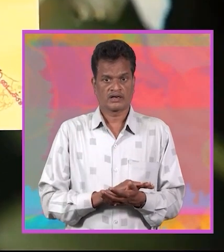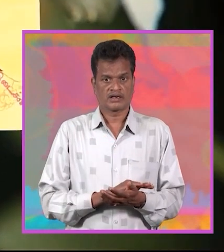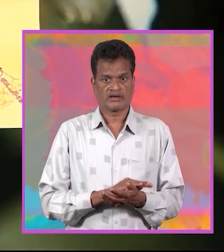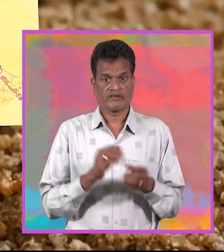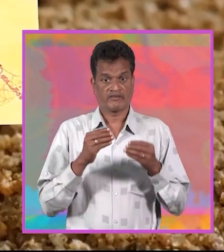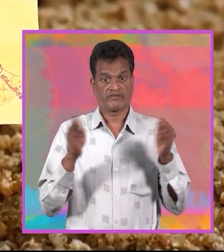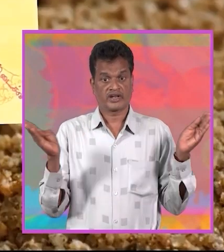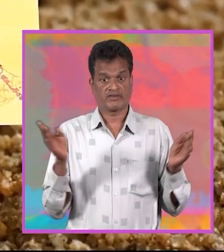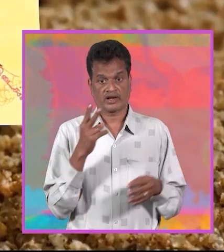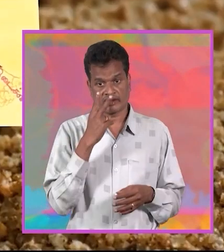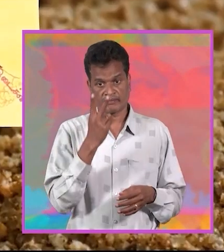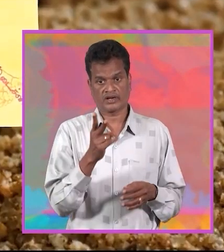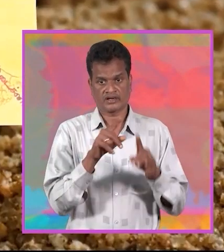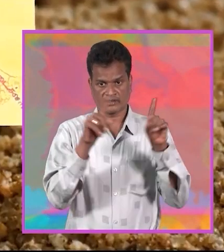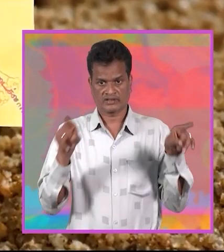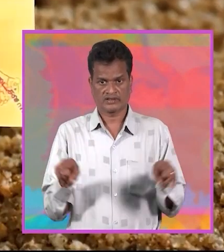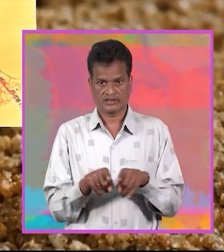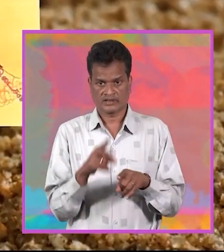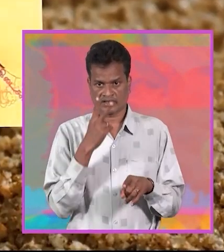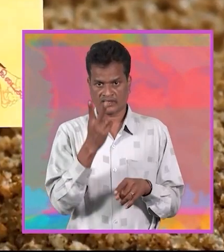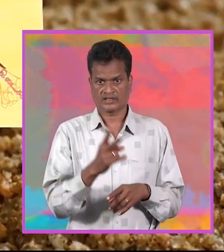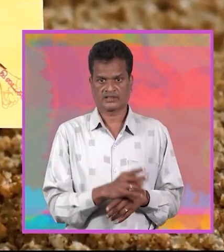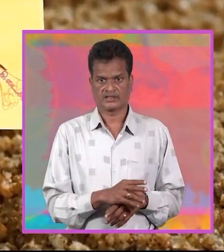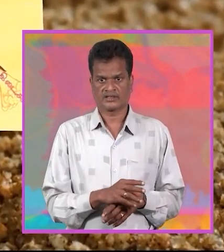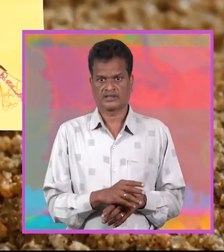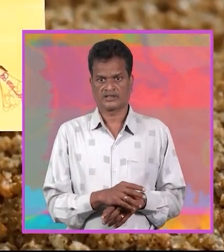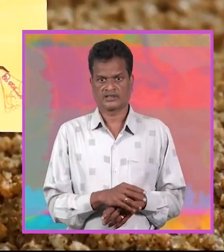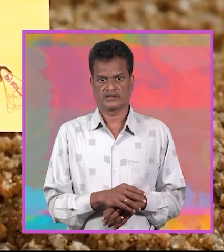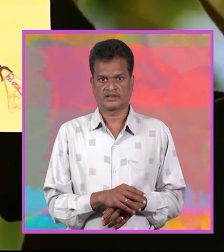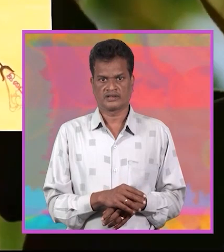இந்த படத்திலே காட்டியிருக்கேன். மற்றதெல்லாம்